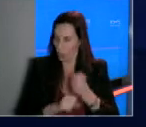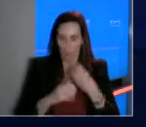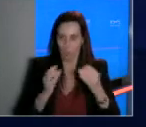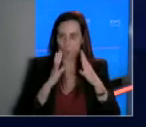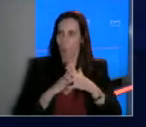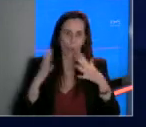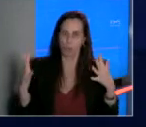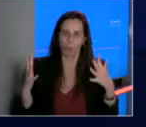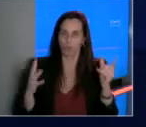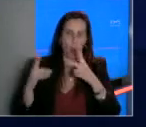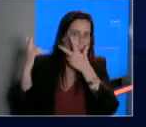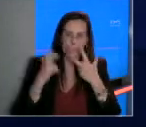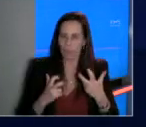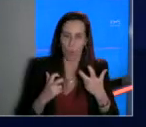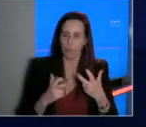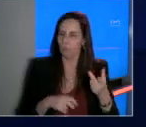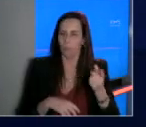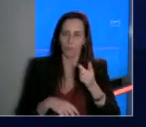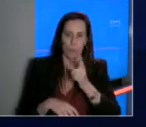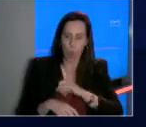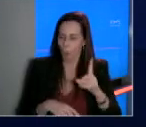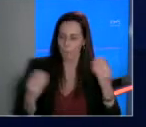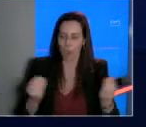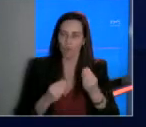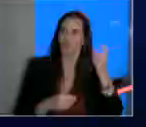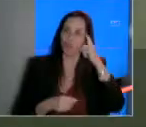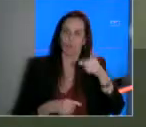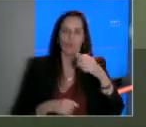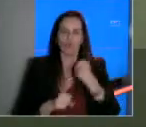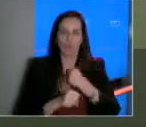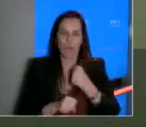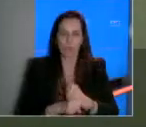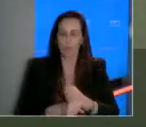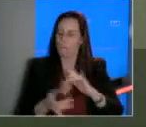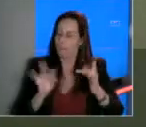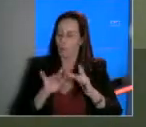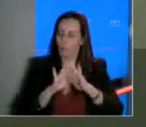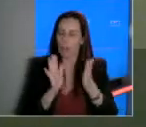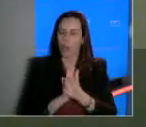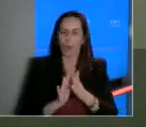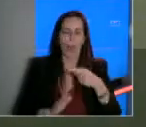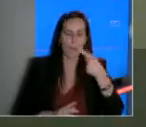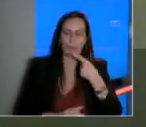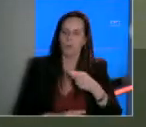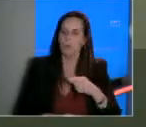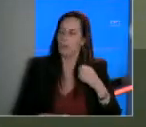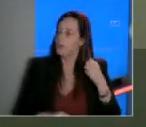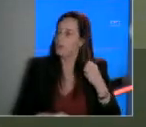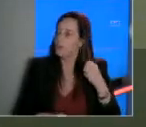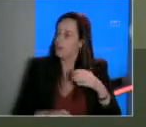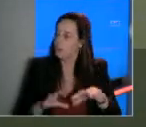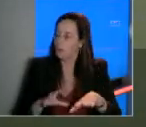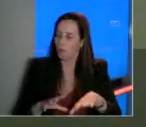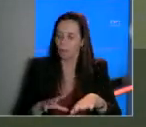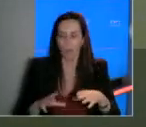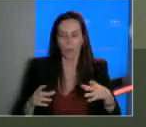משהו שלא צפוי, לא משהו שחשבנו שהוא יעשה, בניגוד לכל ההצהרות שלו, הלך עם קבוצה